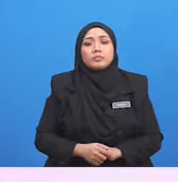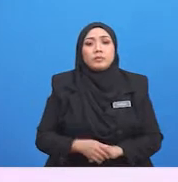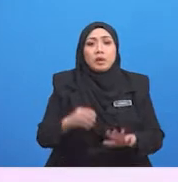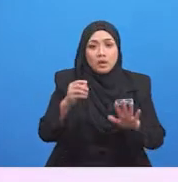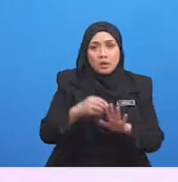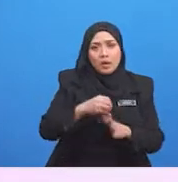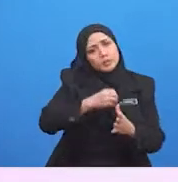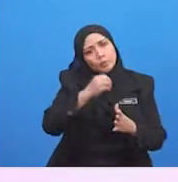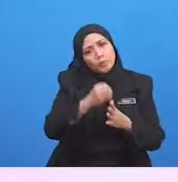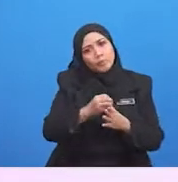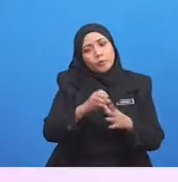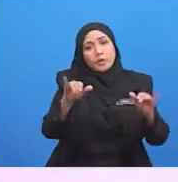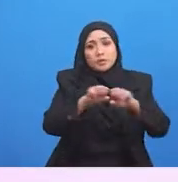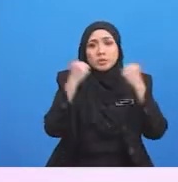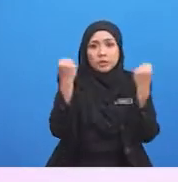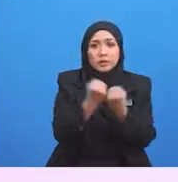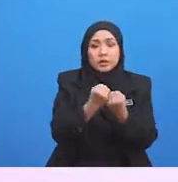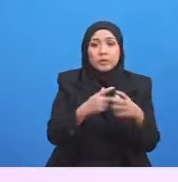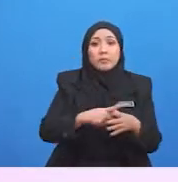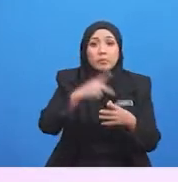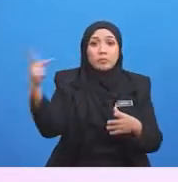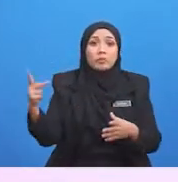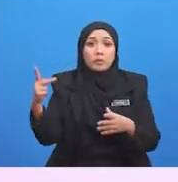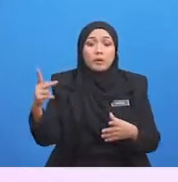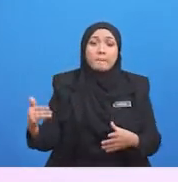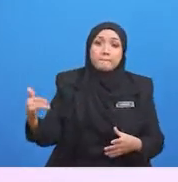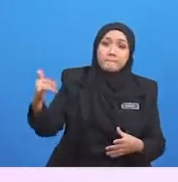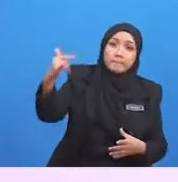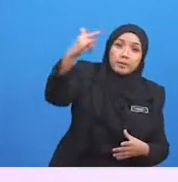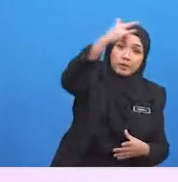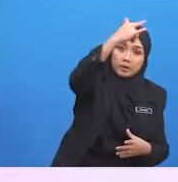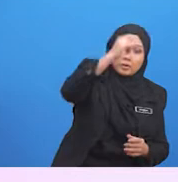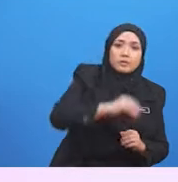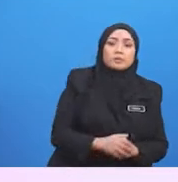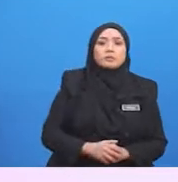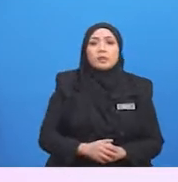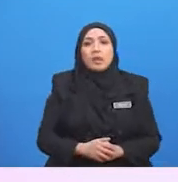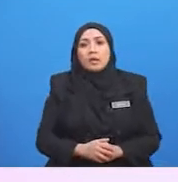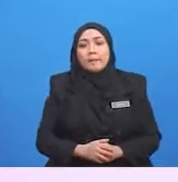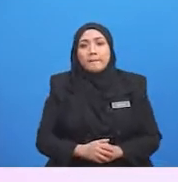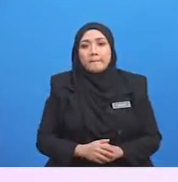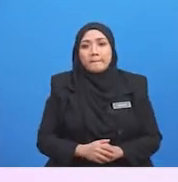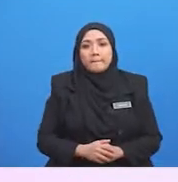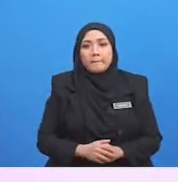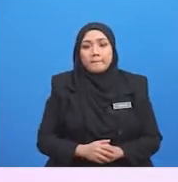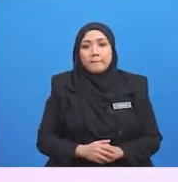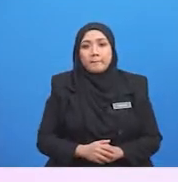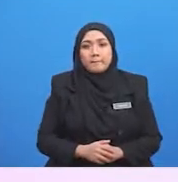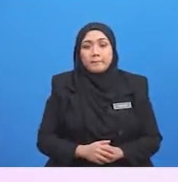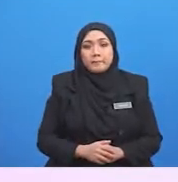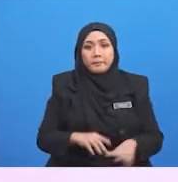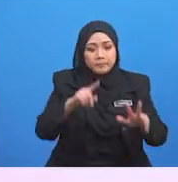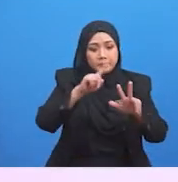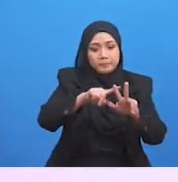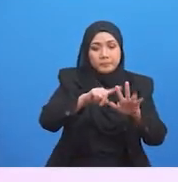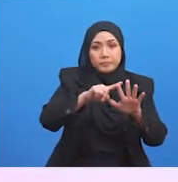yang mengeluarkan perkhidmatan pengangkutan. Syarikat ini menghasilkan produk. Yang kedua